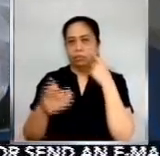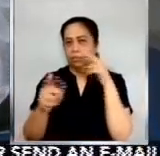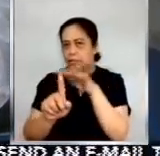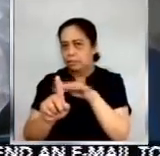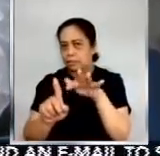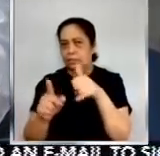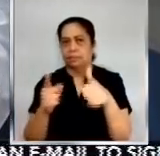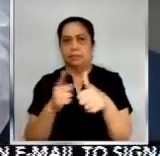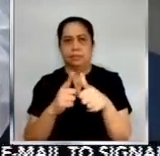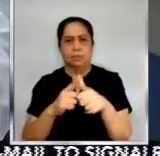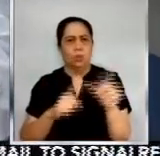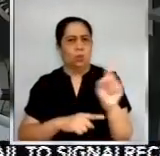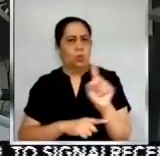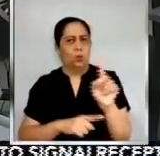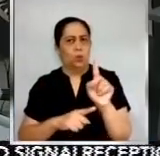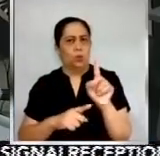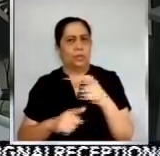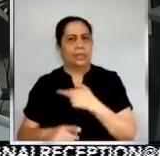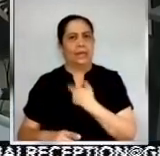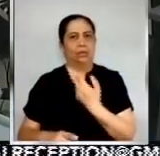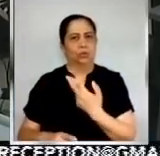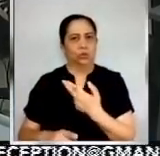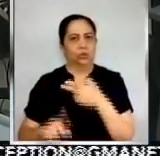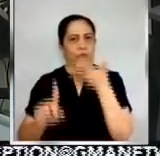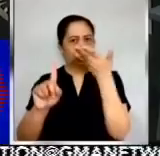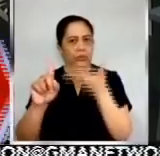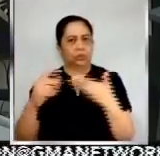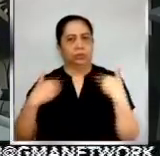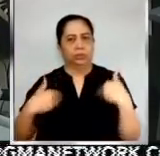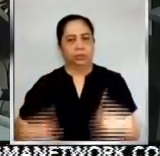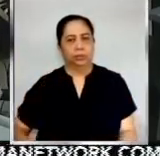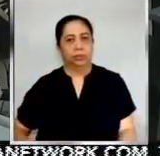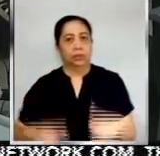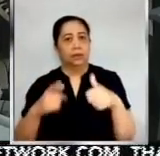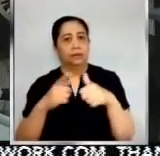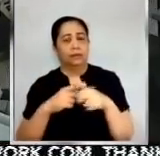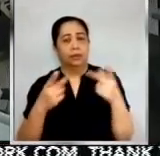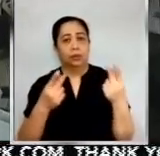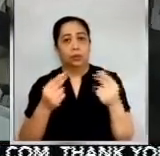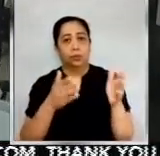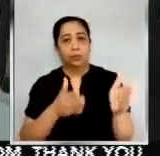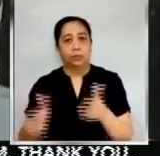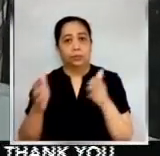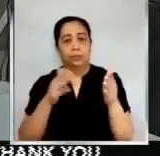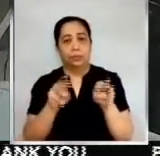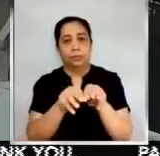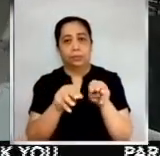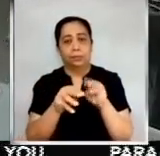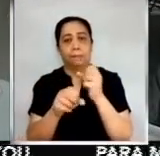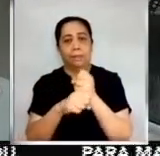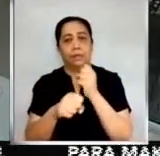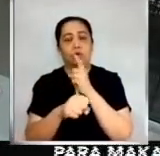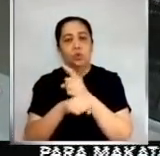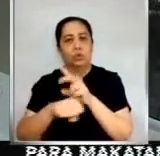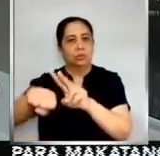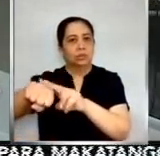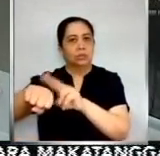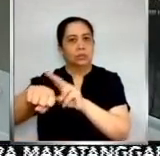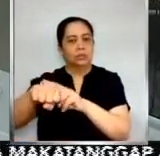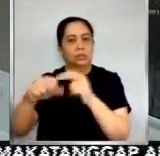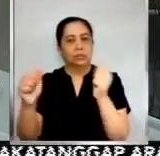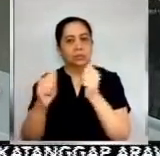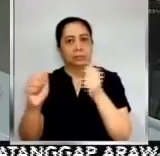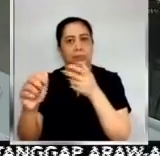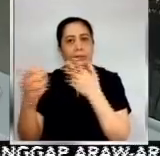ano yung reaction sa kanya. Isa sa mga unang inaasikaso ng Marikina ang pagsigurong may paglalagakan ng mga bakuna kapag dumating na sa